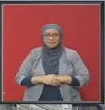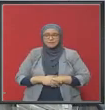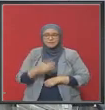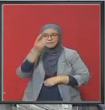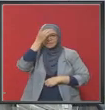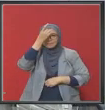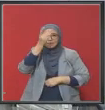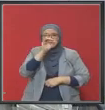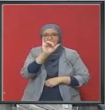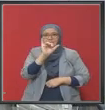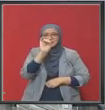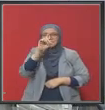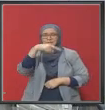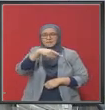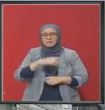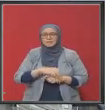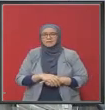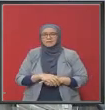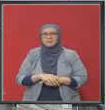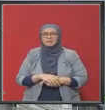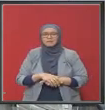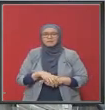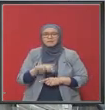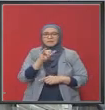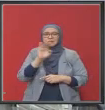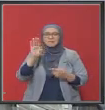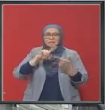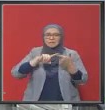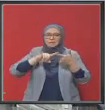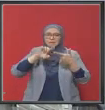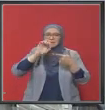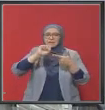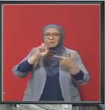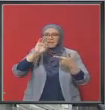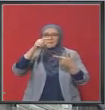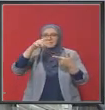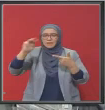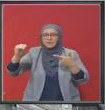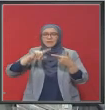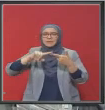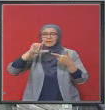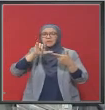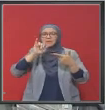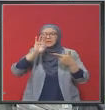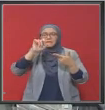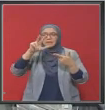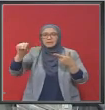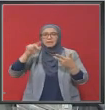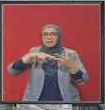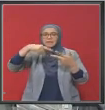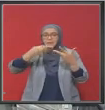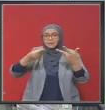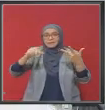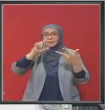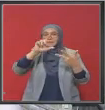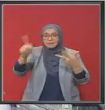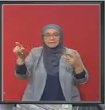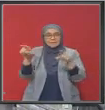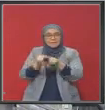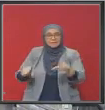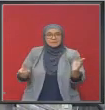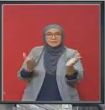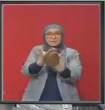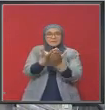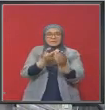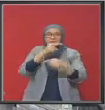Datuk yang dipukul ayam rumah Simpang renggam yang Rhoma ibran dah nyampe rumah pasti salah juga telah mengemukakan mengenai